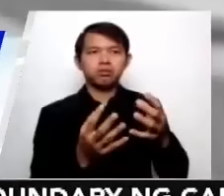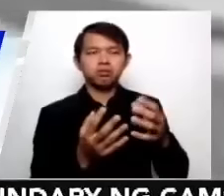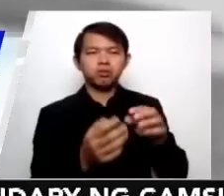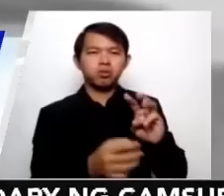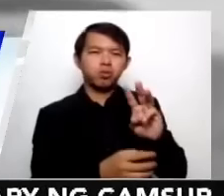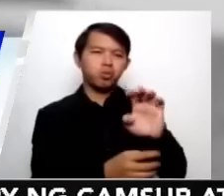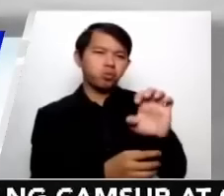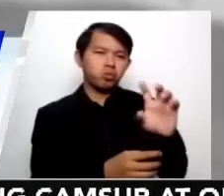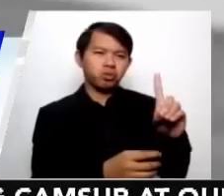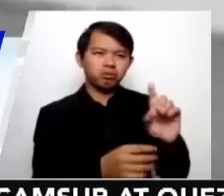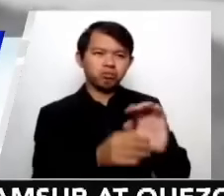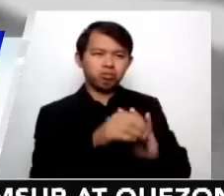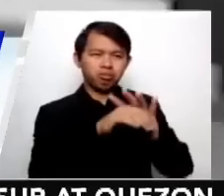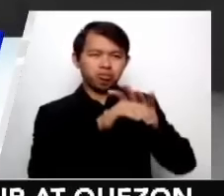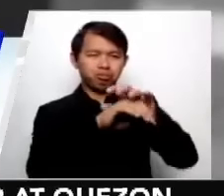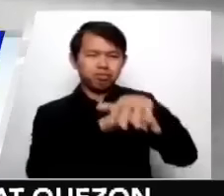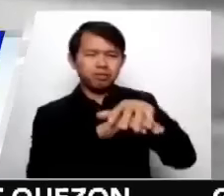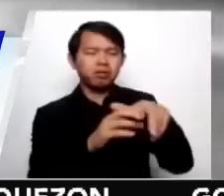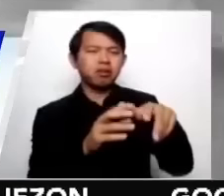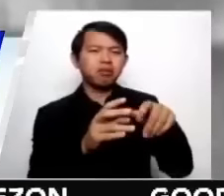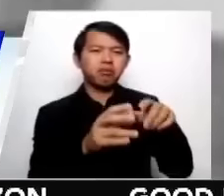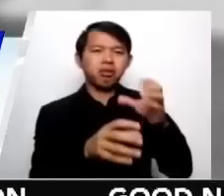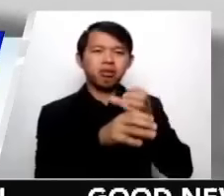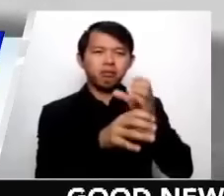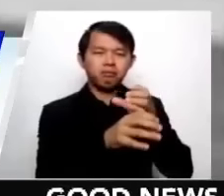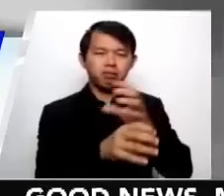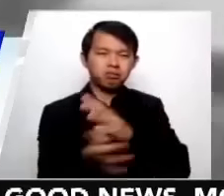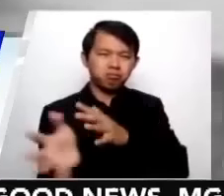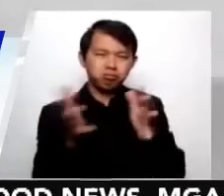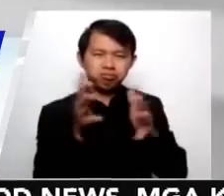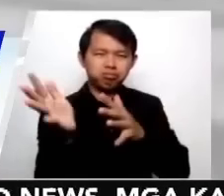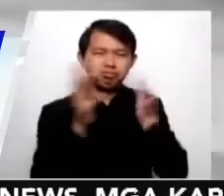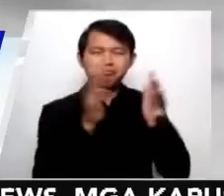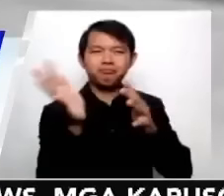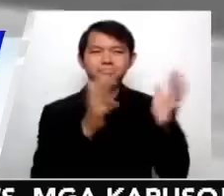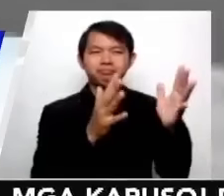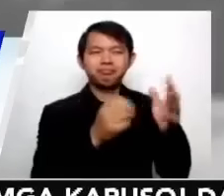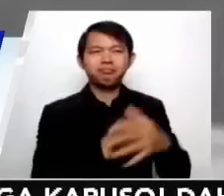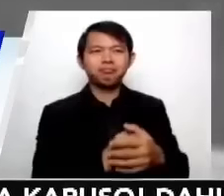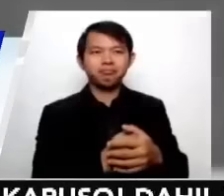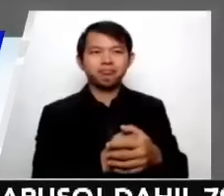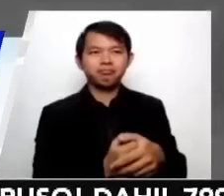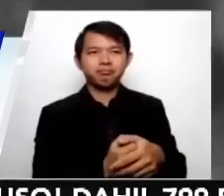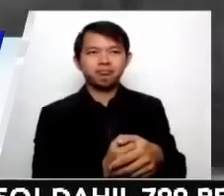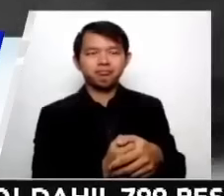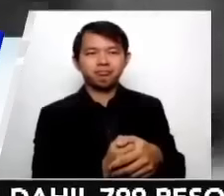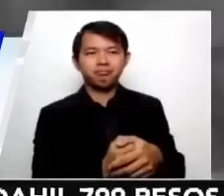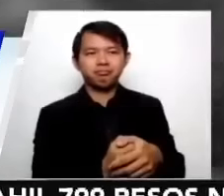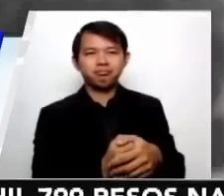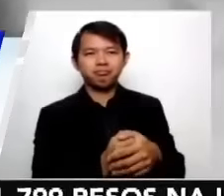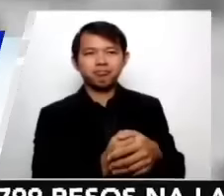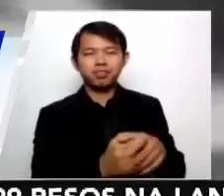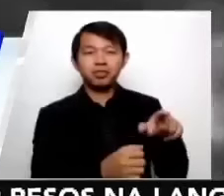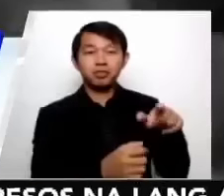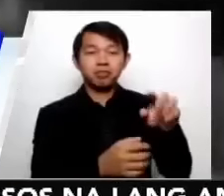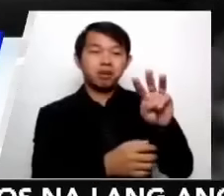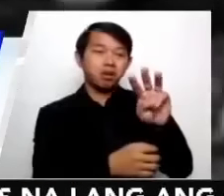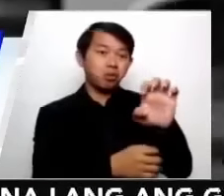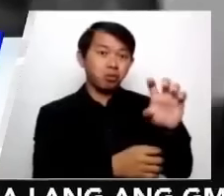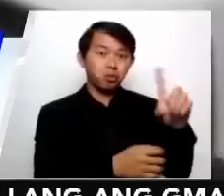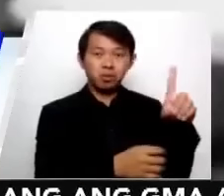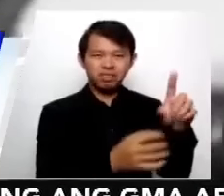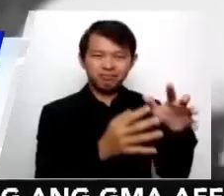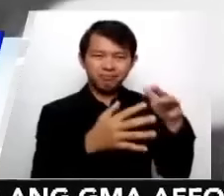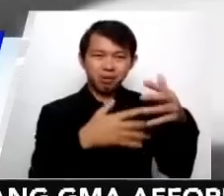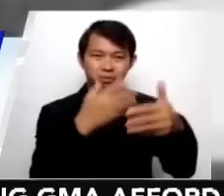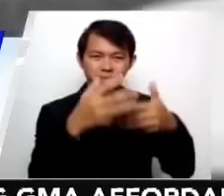kotse matapos hanginin. Bagamat itinuturing na simbolo ng American West, ang mga tumbleweed o Russian thistle ay hindi